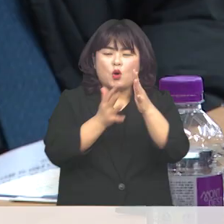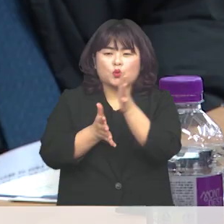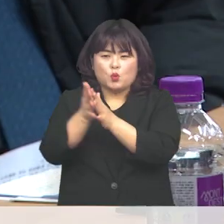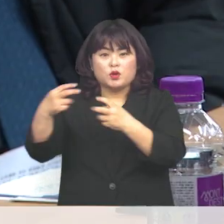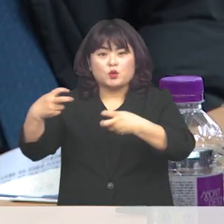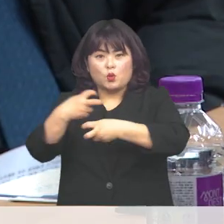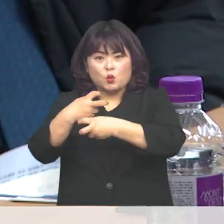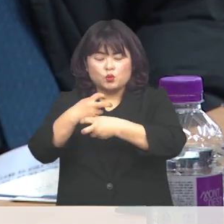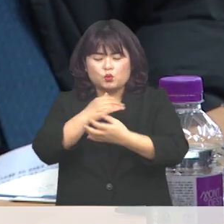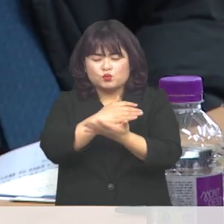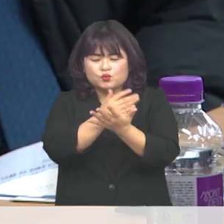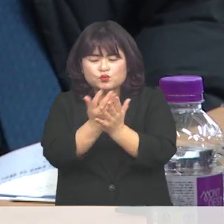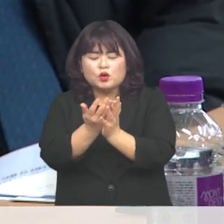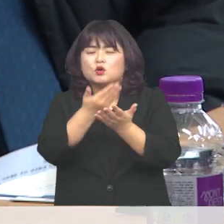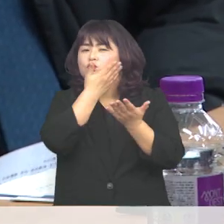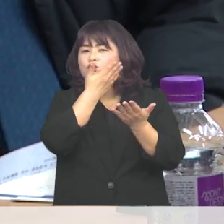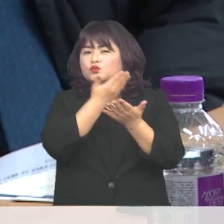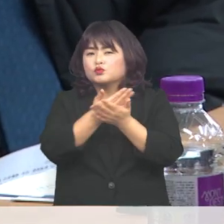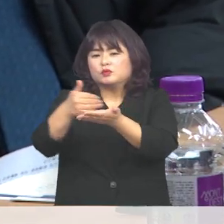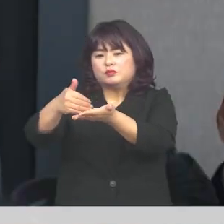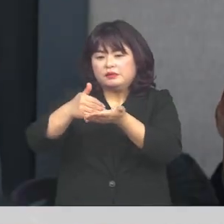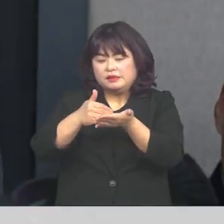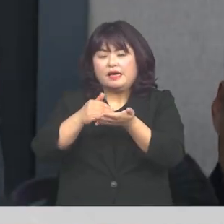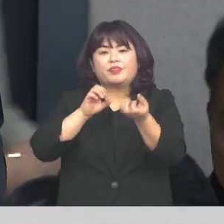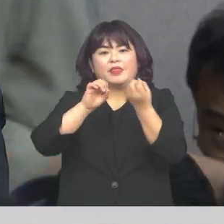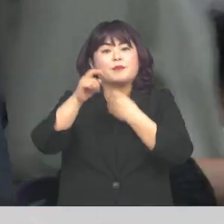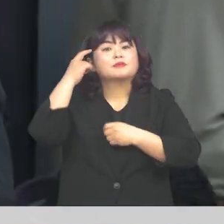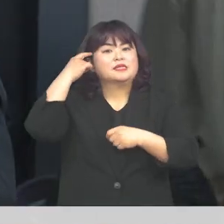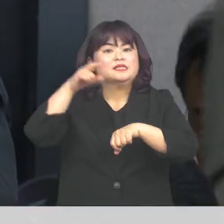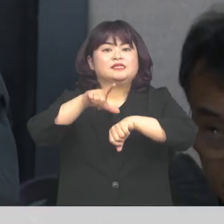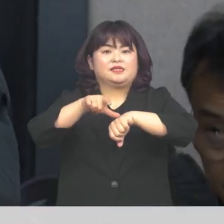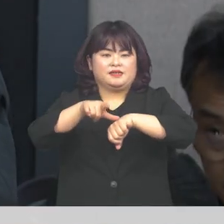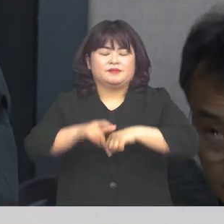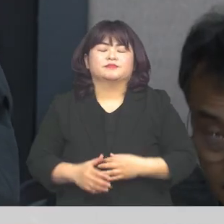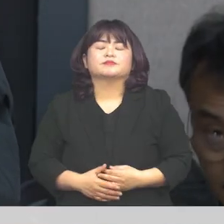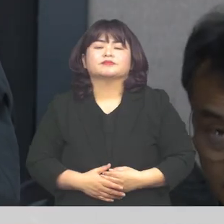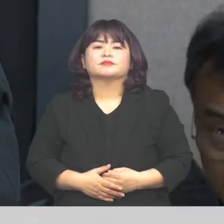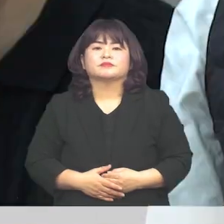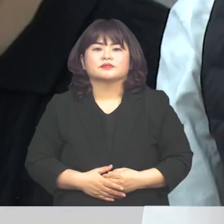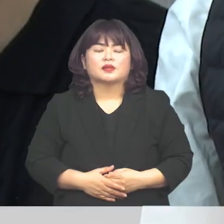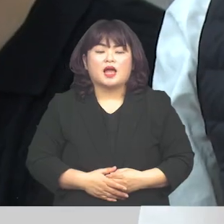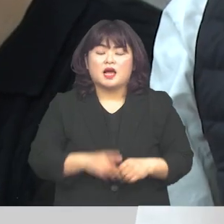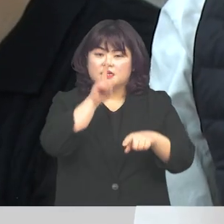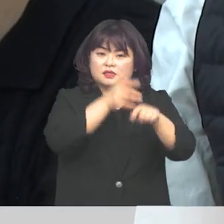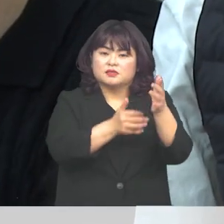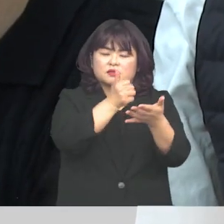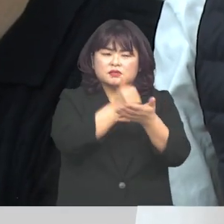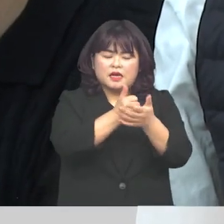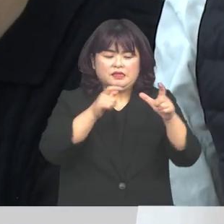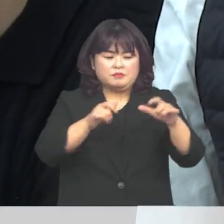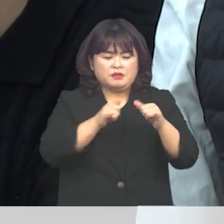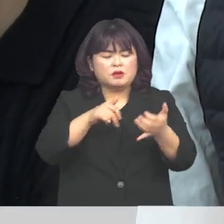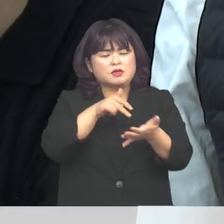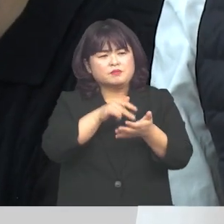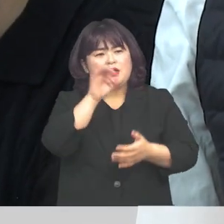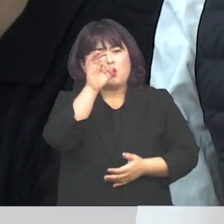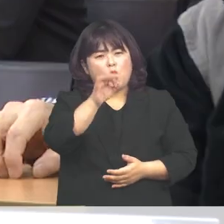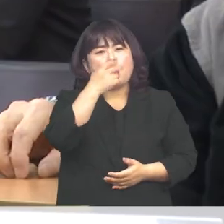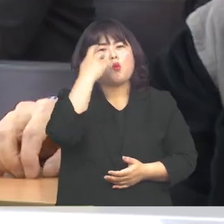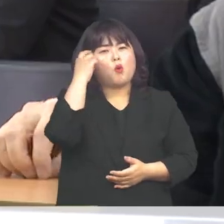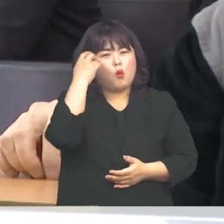분야, 도로 교통 분야 등 주요 건의사항에 질의 답변하는 시간을 가졌습니다. 이 시장은 시민